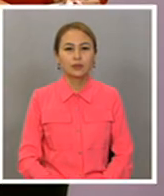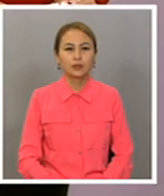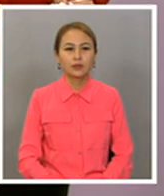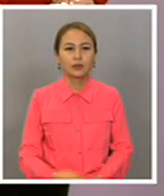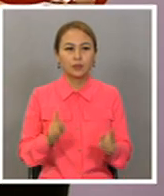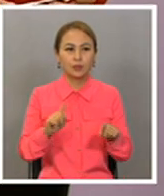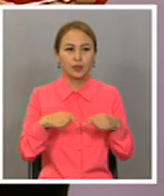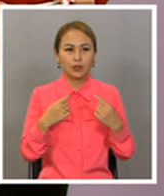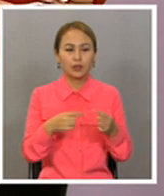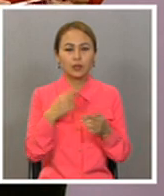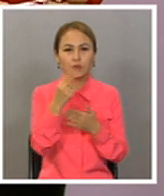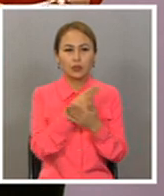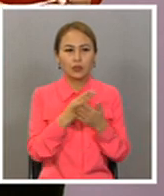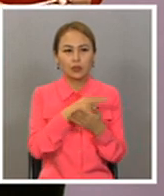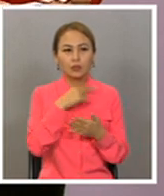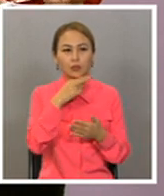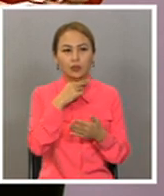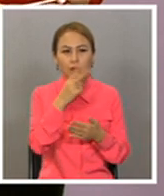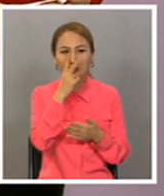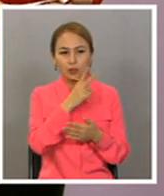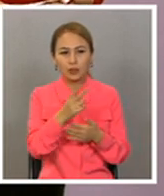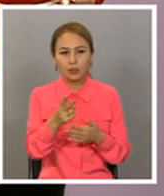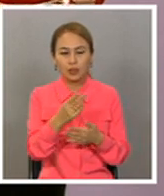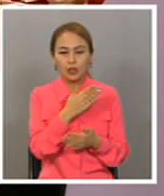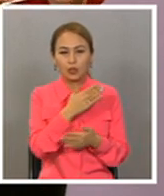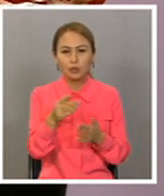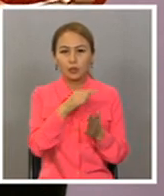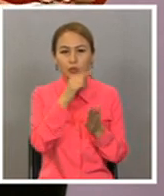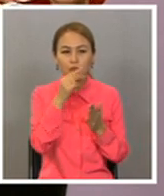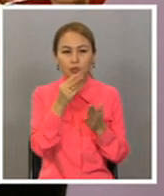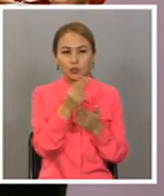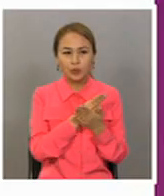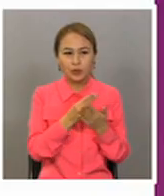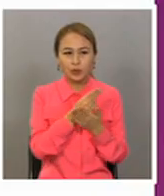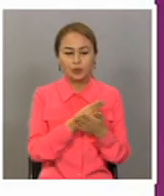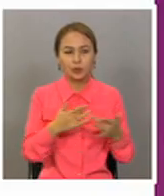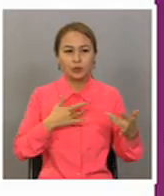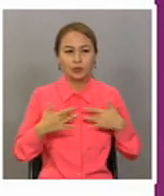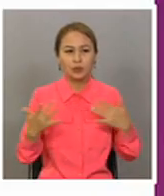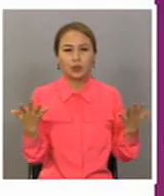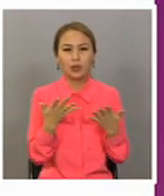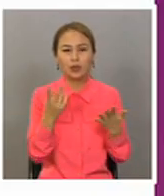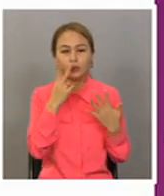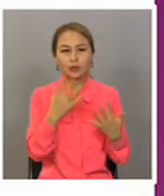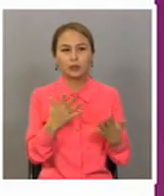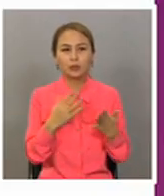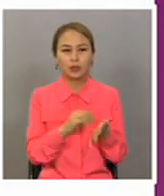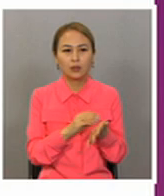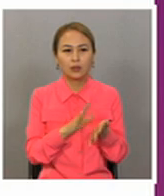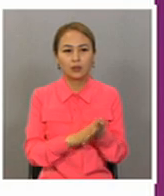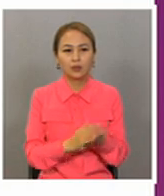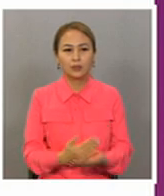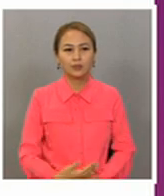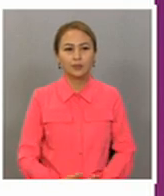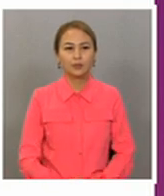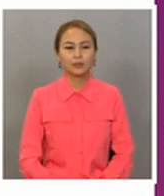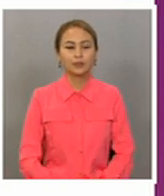Berilgen süretterge muqiyat karandar. Bu süretlerde önerdiñ kay türi beynelenген?